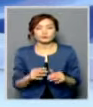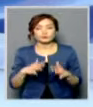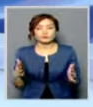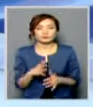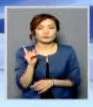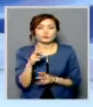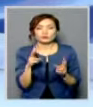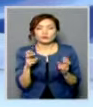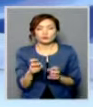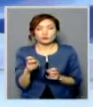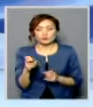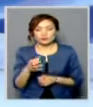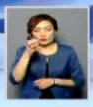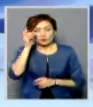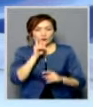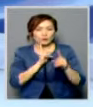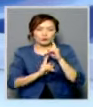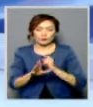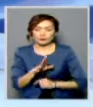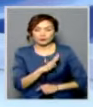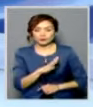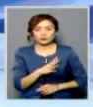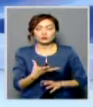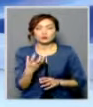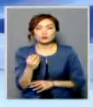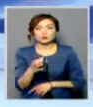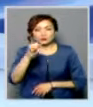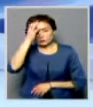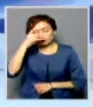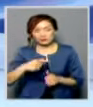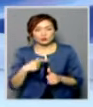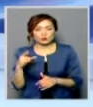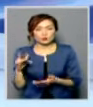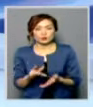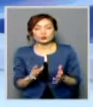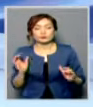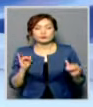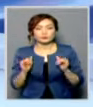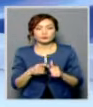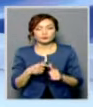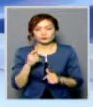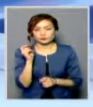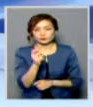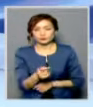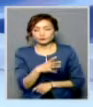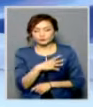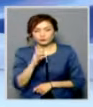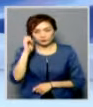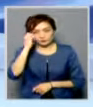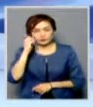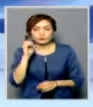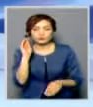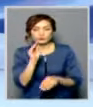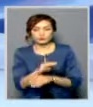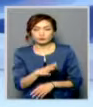үлгісі тақырыбында халықаралық ғылыми конференция өтті. Сондай-ақ ғалымның есімі қаладағы институттардың біріне беріліп, ескерткіш